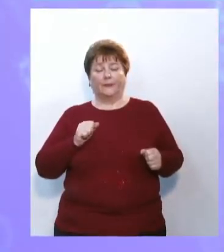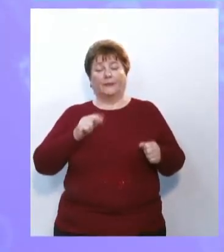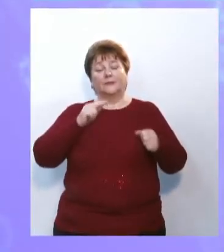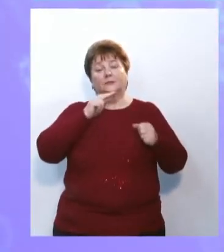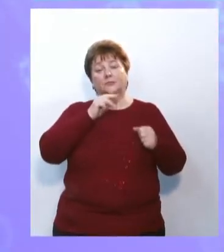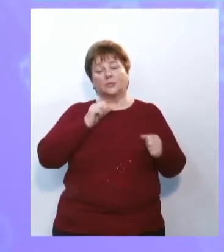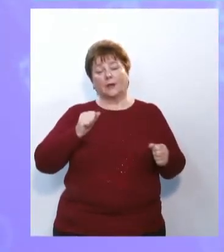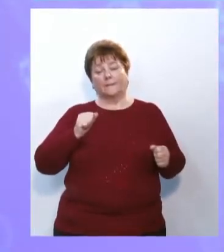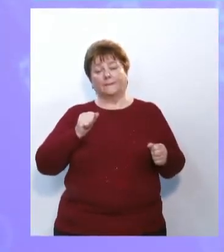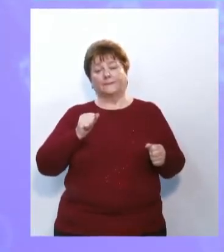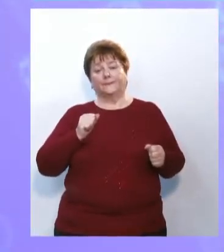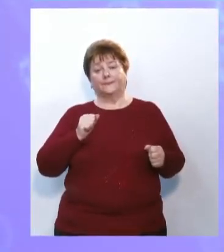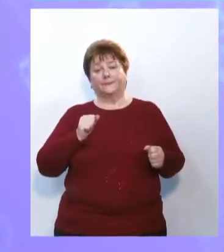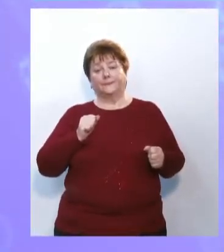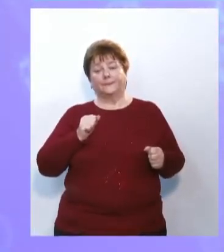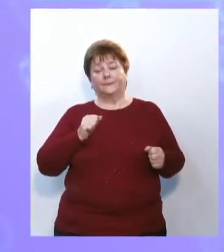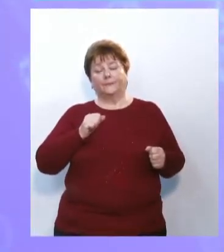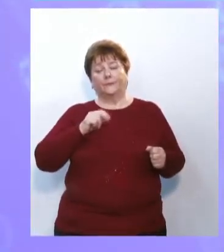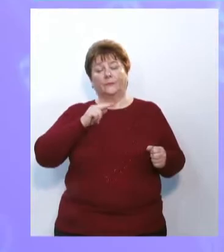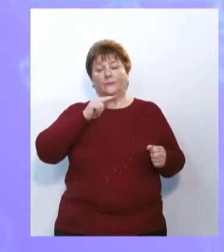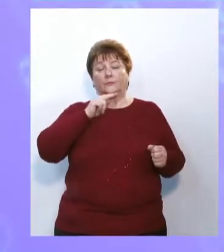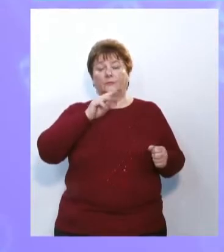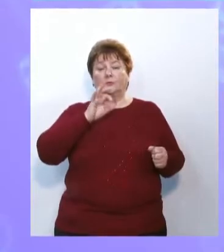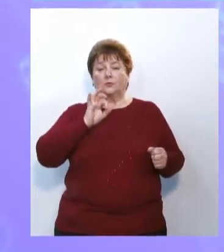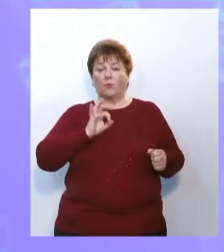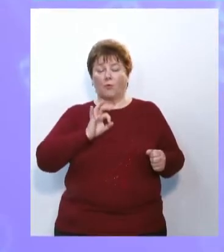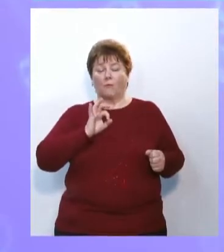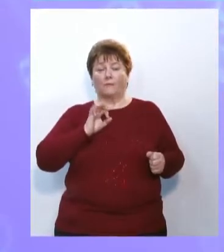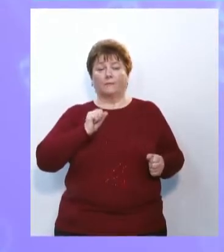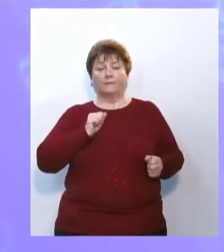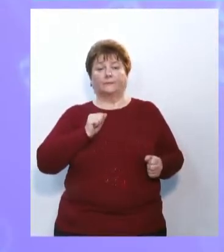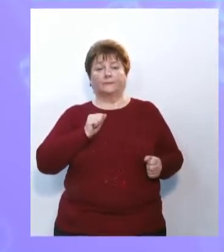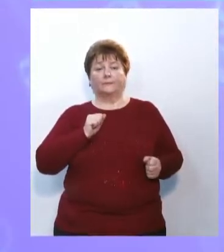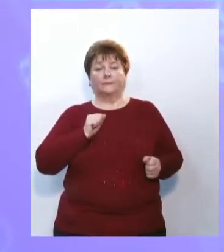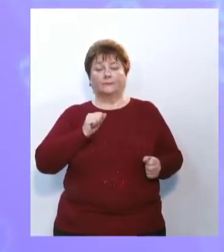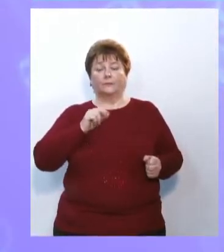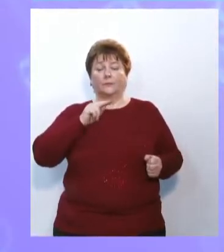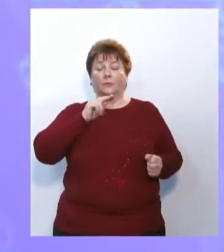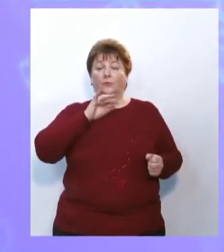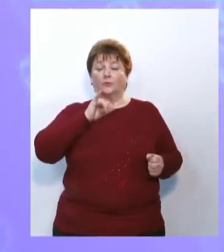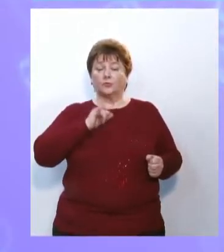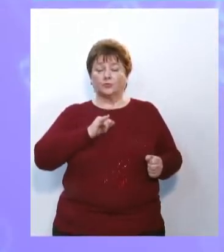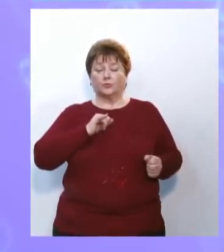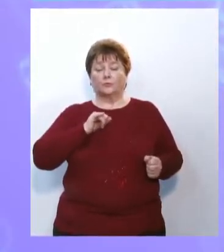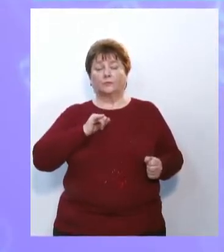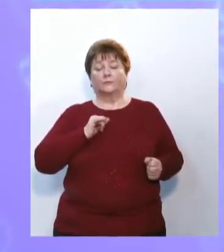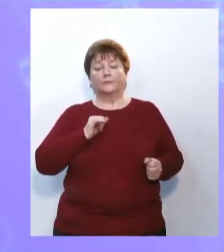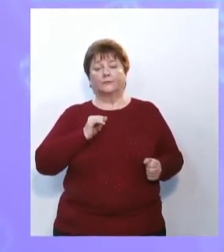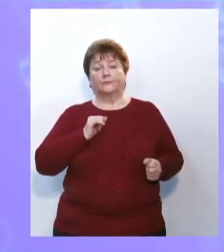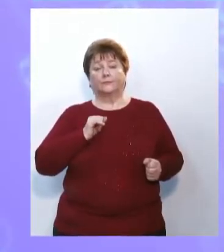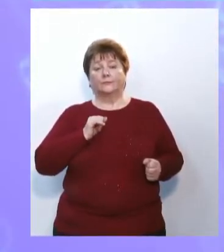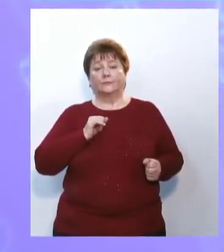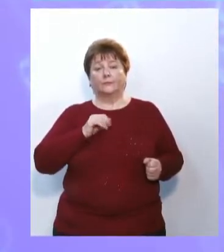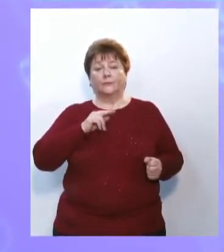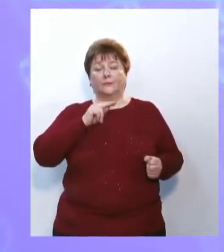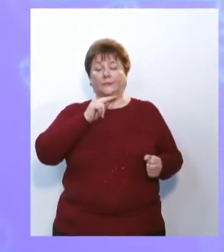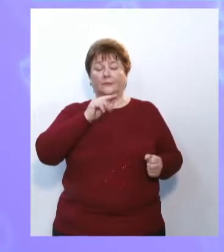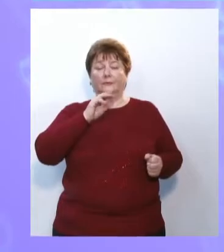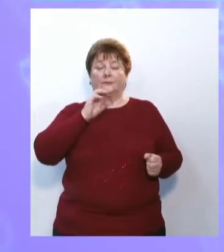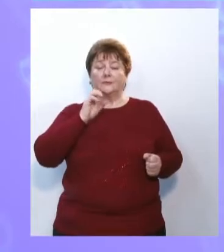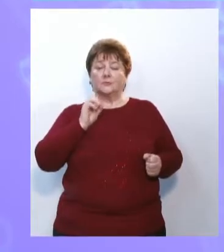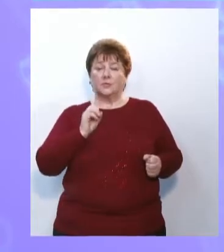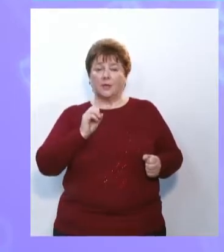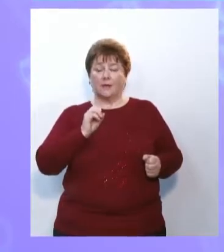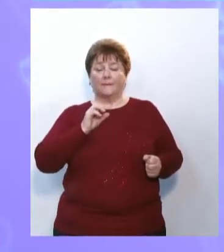ЧА, ЧО, ЧУ, ЧЕ,